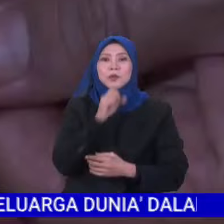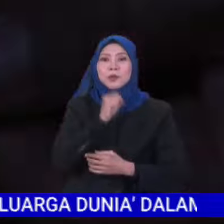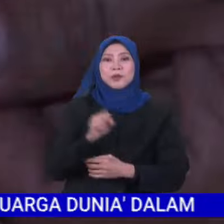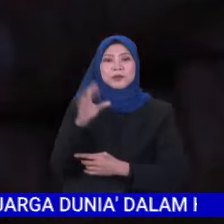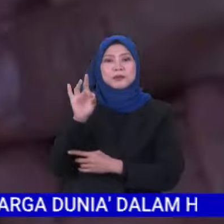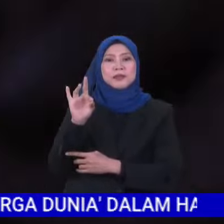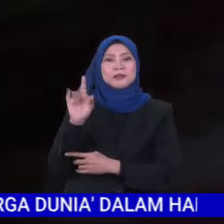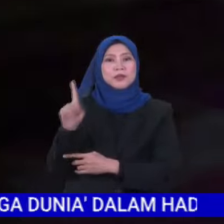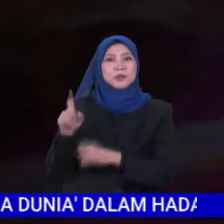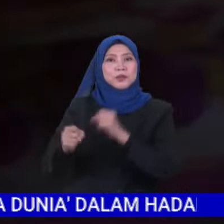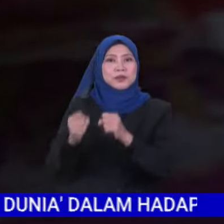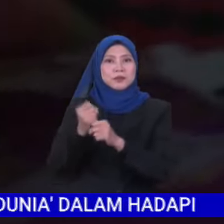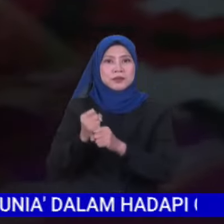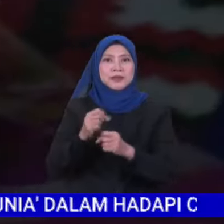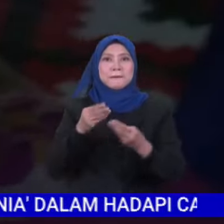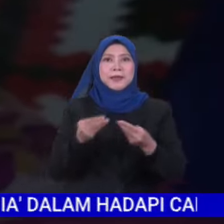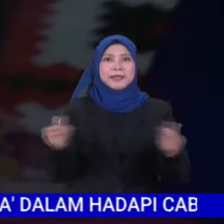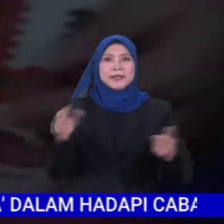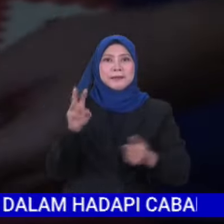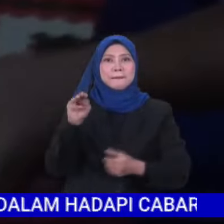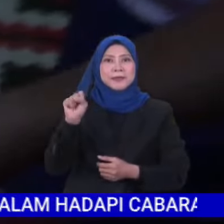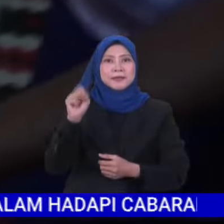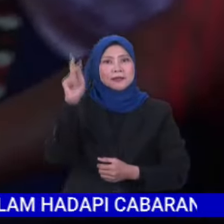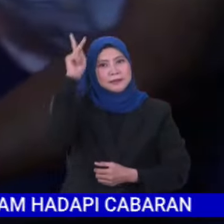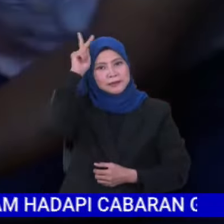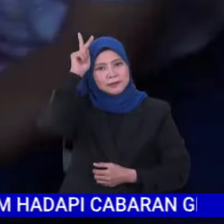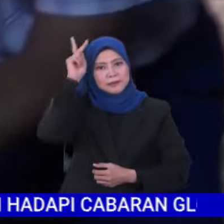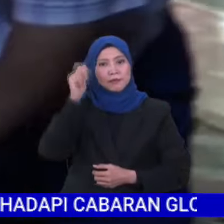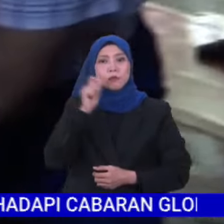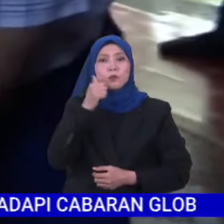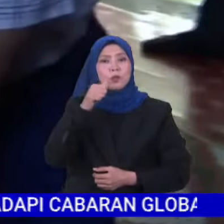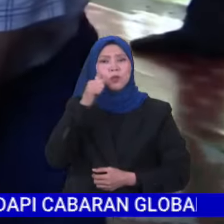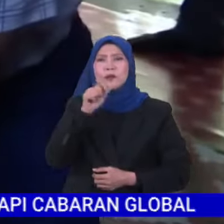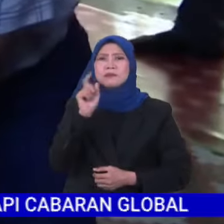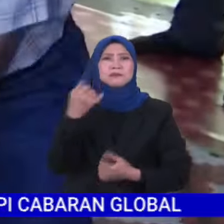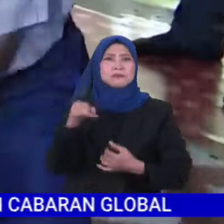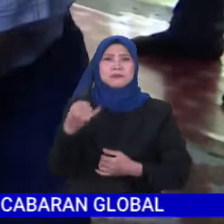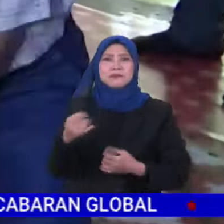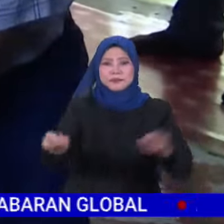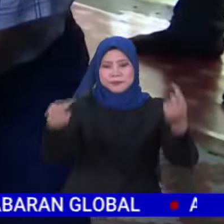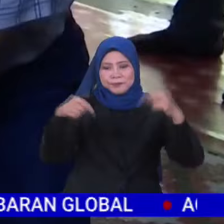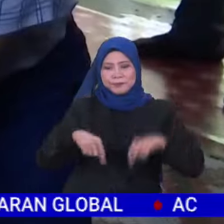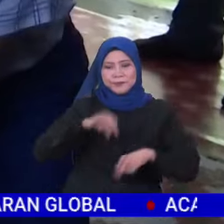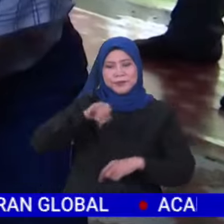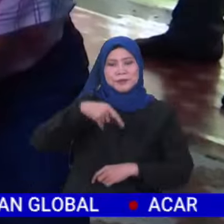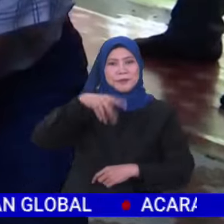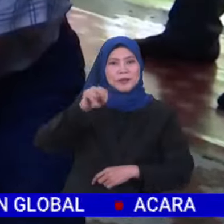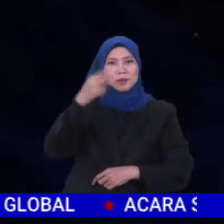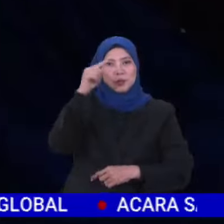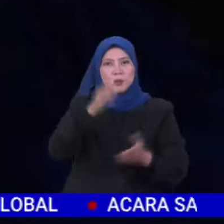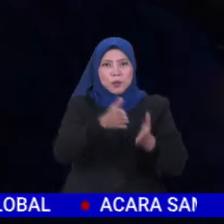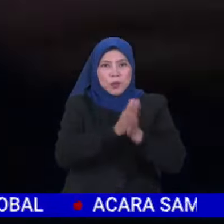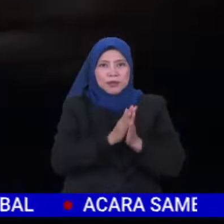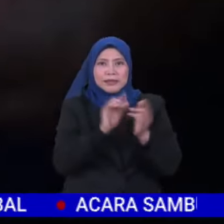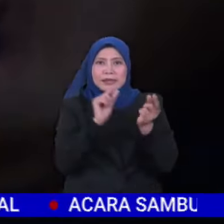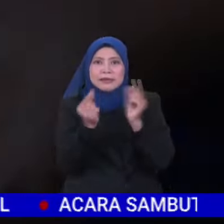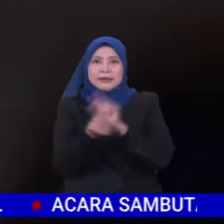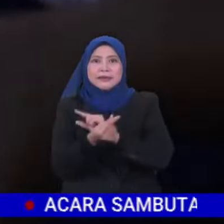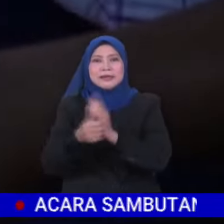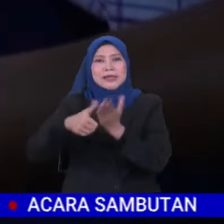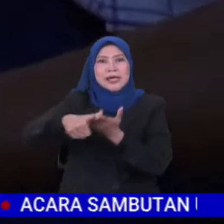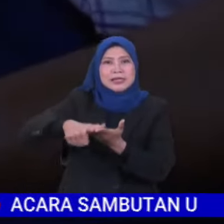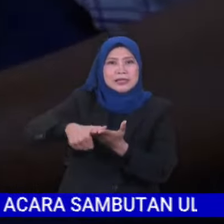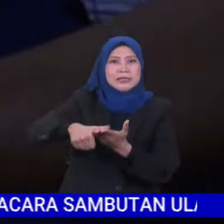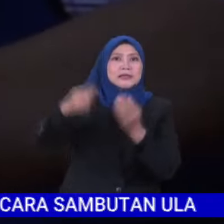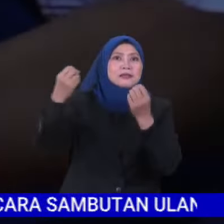89 tahun di tendong Pasir Mas Kelantan wanita itu tidak dapat hadir ke pejabat BPN bagi permohonan gantian card dengan